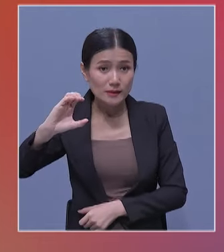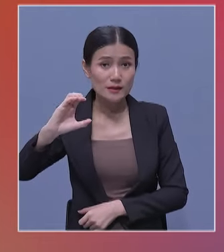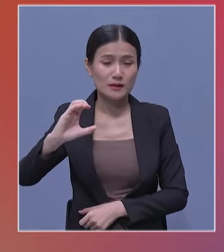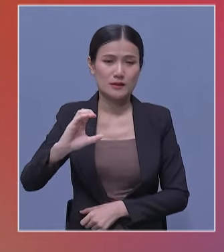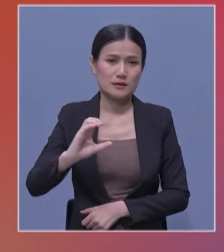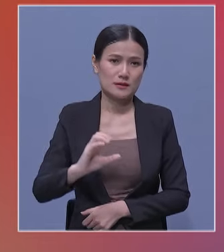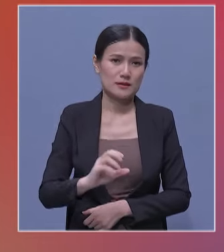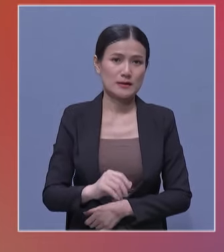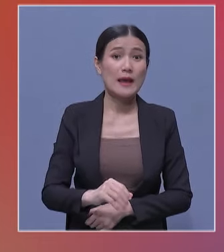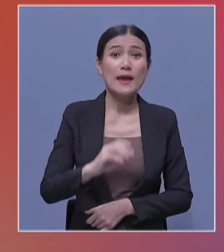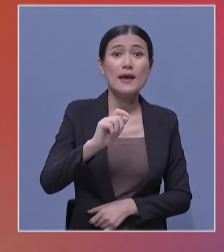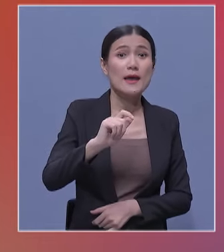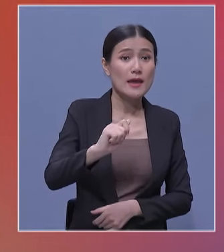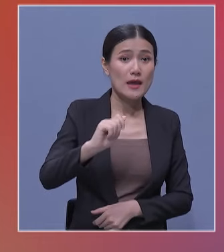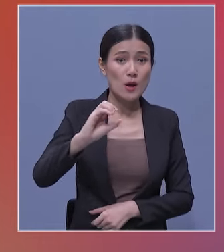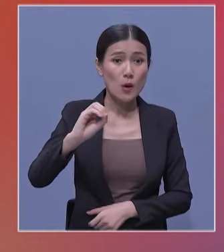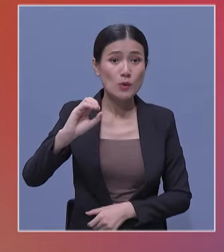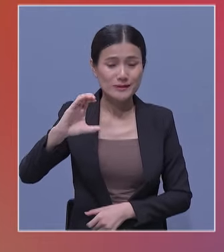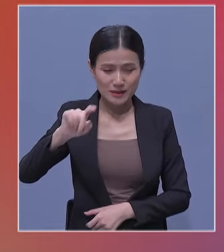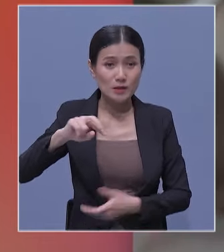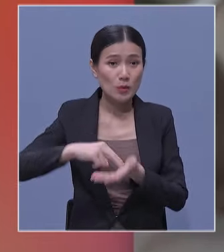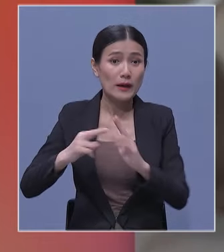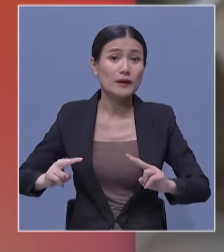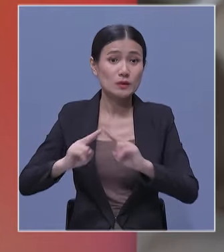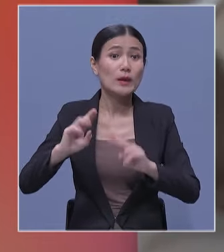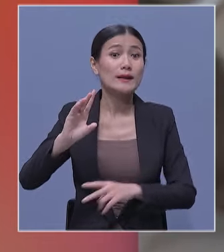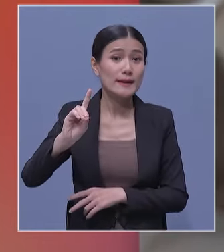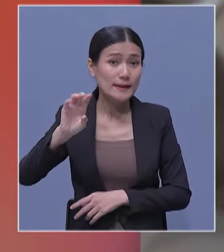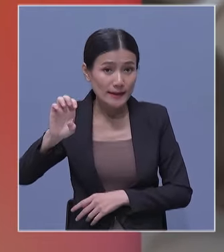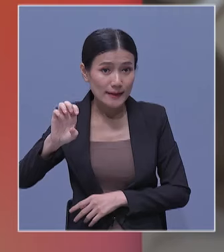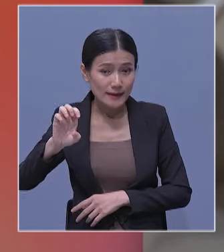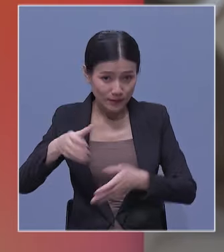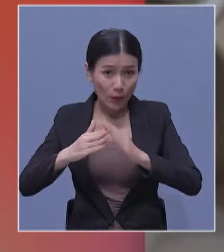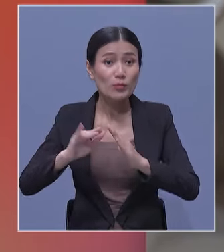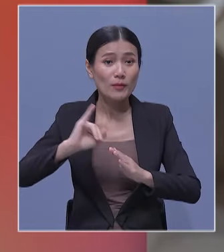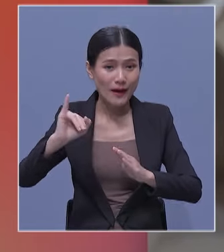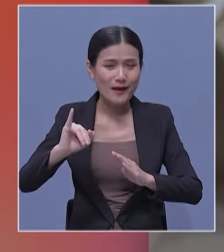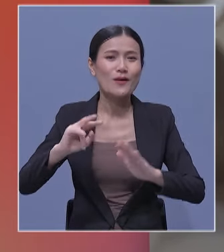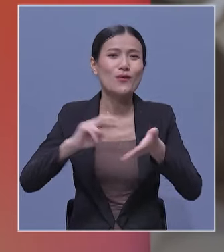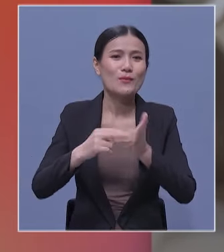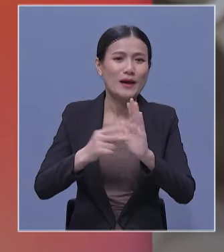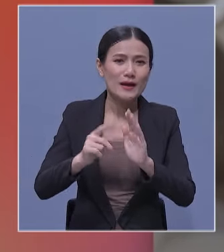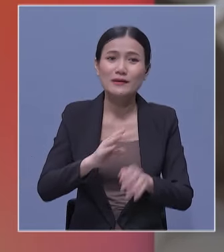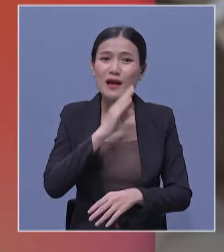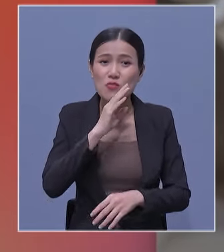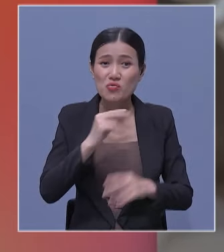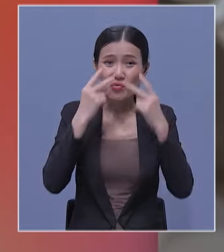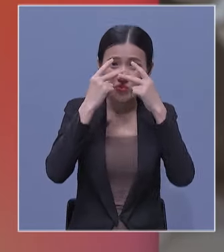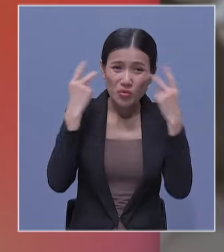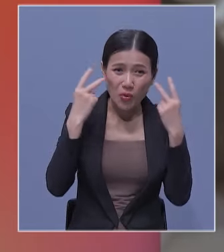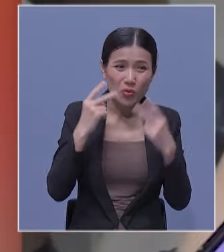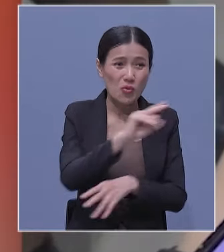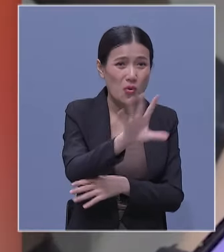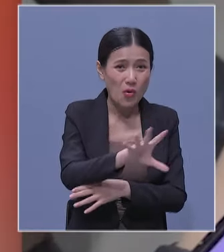ศูนย์ปฏิบัติการที่ตั้งโดยกระทรวง deนะคะตั้งขึ้นมาเพื่อรับแจ้งเหตุโดยเฉพาะกรณีการโดนมิจฉาชีพการโดนโกง